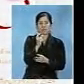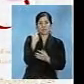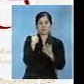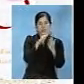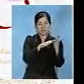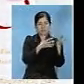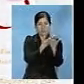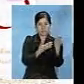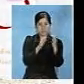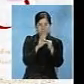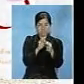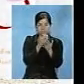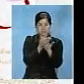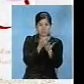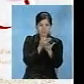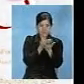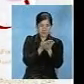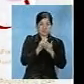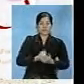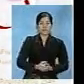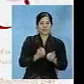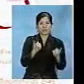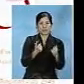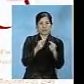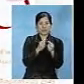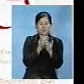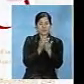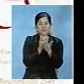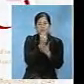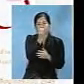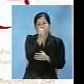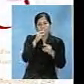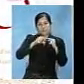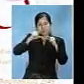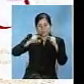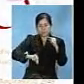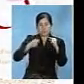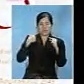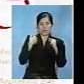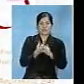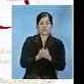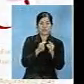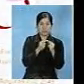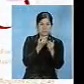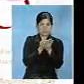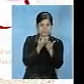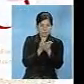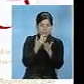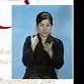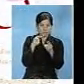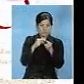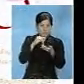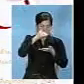การเงินอัตราดอกเบี้ยของประเทศเหล่านั้นอยู่ในระดับที่ต่ำมากปริมาณเงินถูกจัดพิมพ์เพิ่มเติมขึ้นมาในระบบ